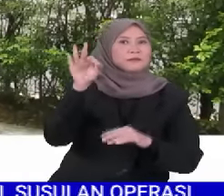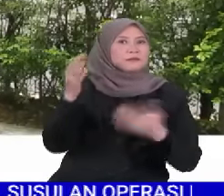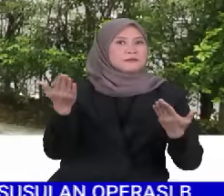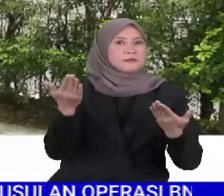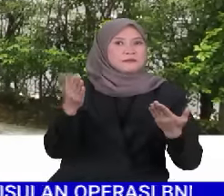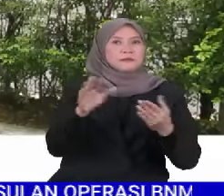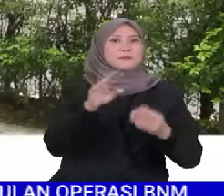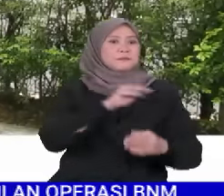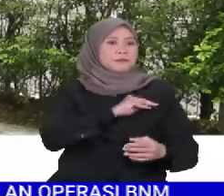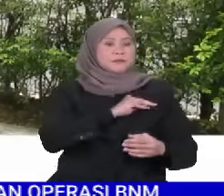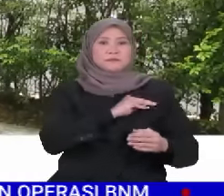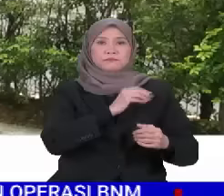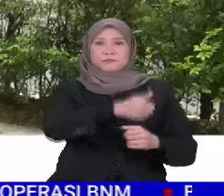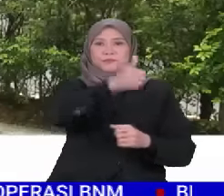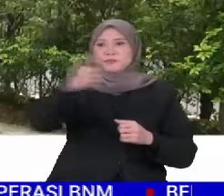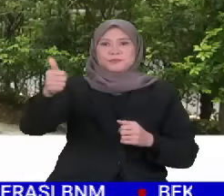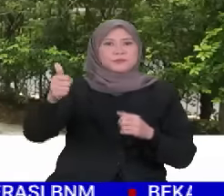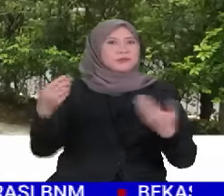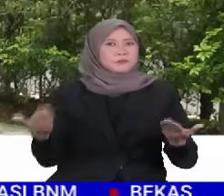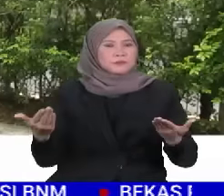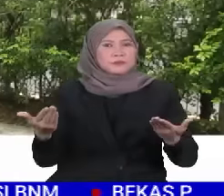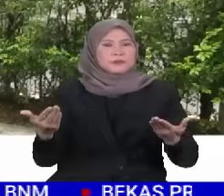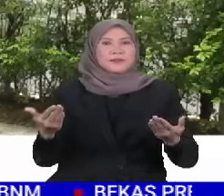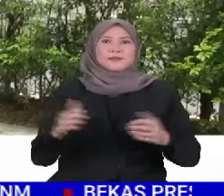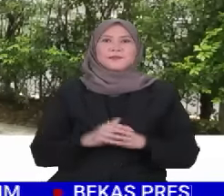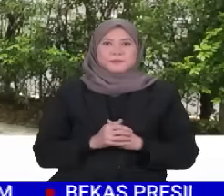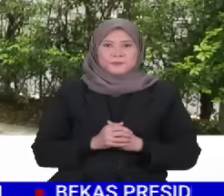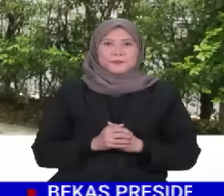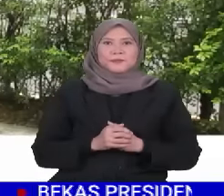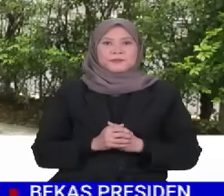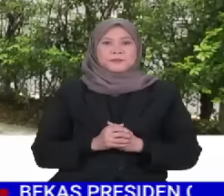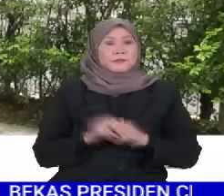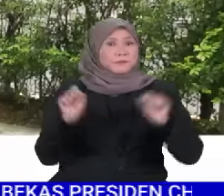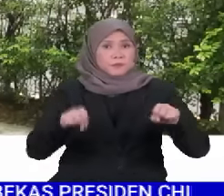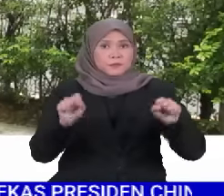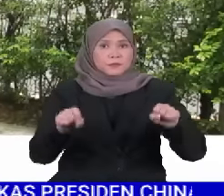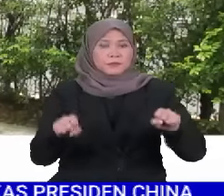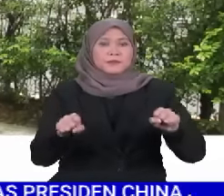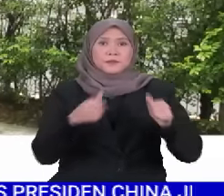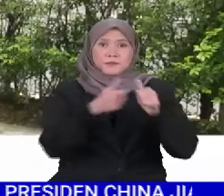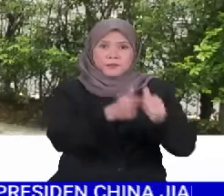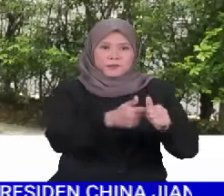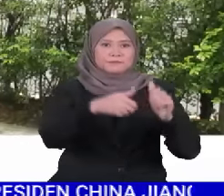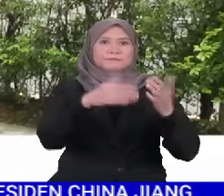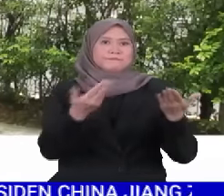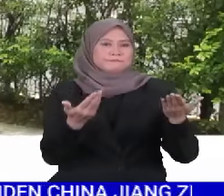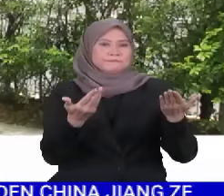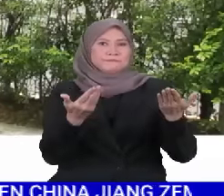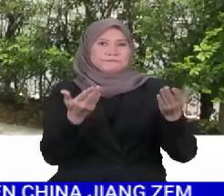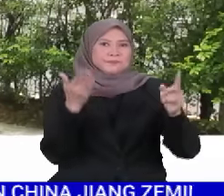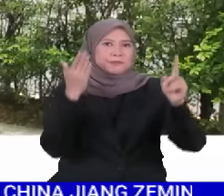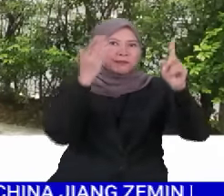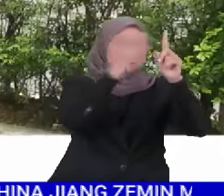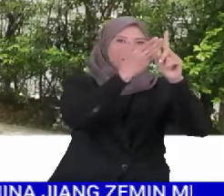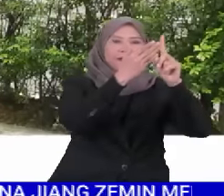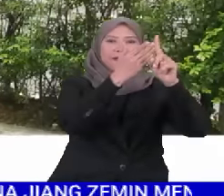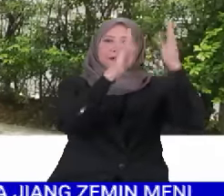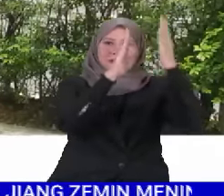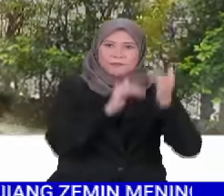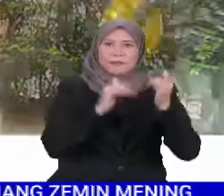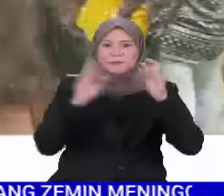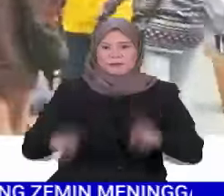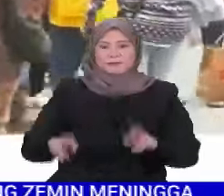pemilihan Kabinet itu nanti dan Sejauh manakah ia mampu memenuhi jangkaan dan harapan rakyat